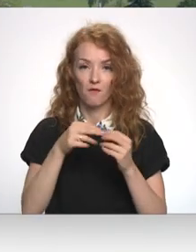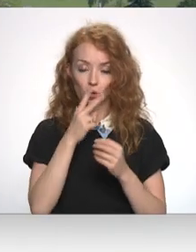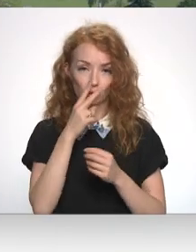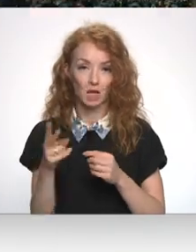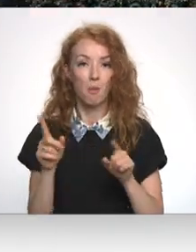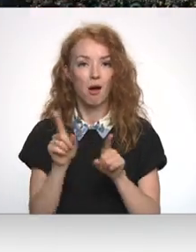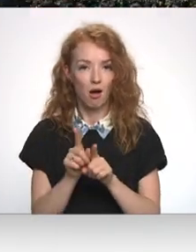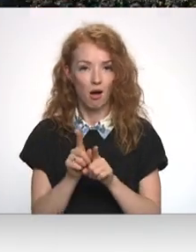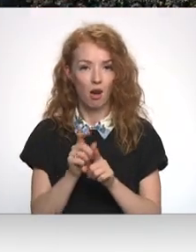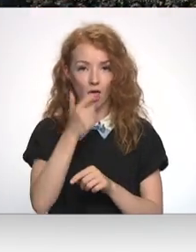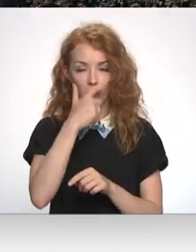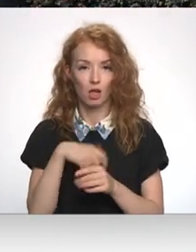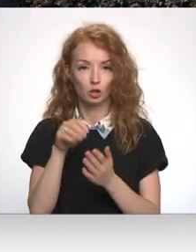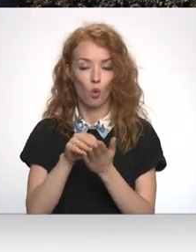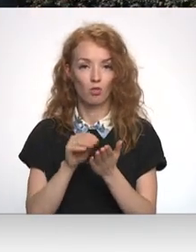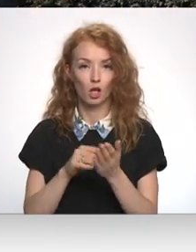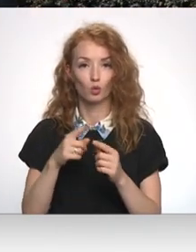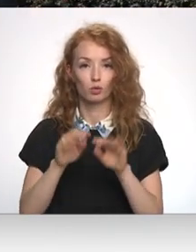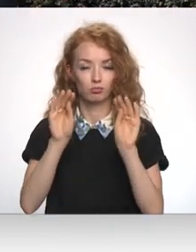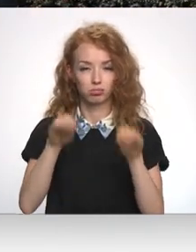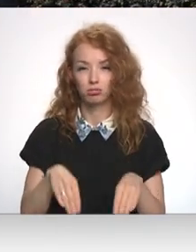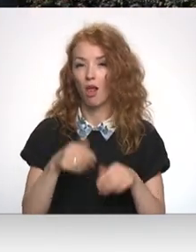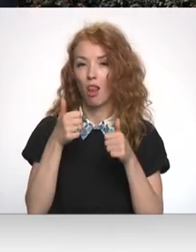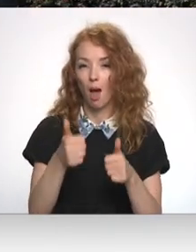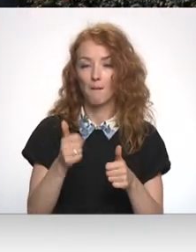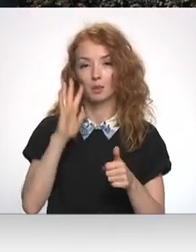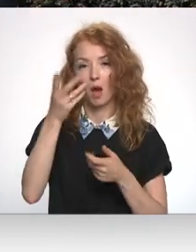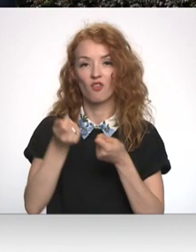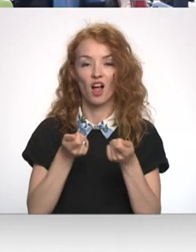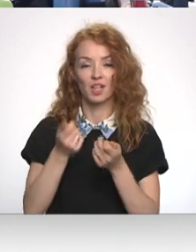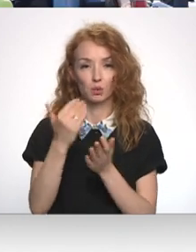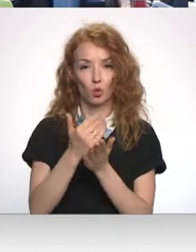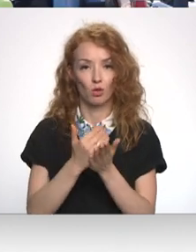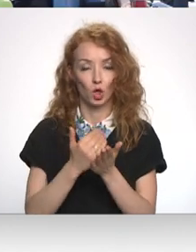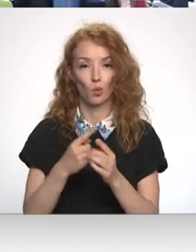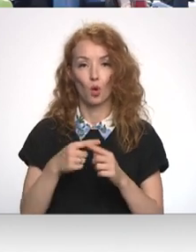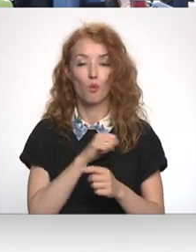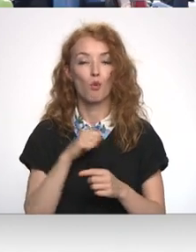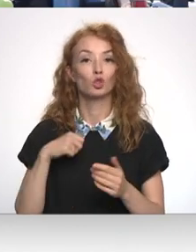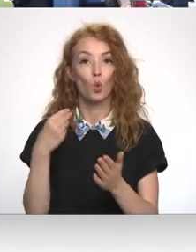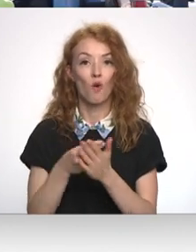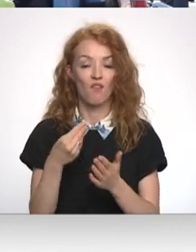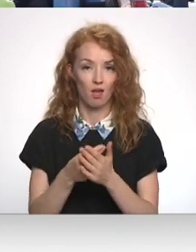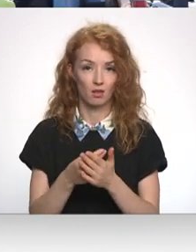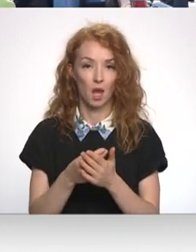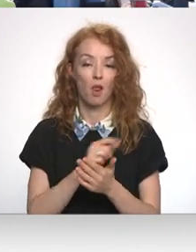uzmanība arī tieši ētikas kodeksiem un izstrādātas labas pārvaldības vadlīnijas un pašnovērtējiem Rīgas